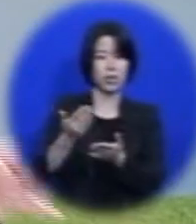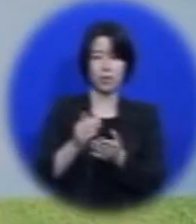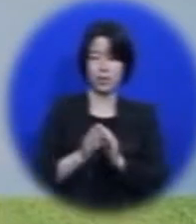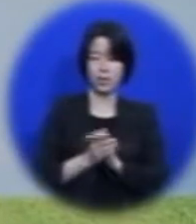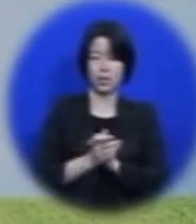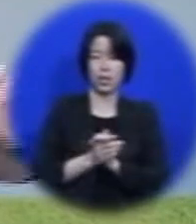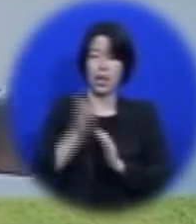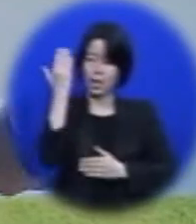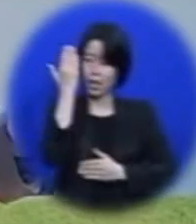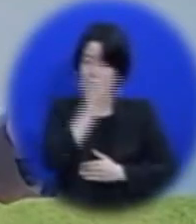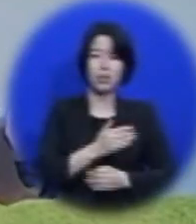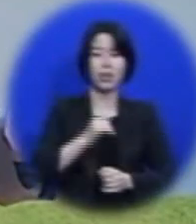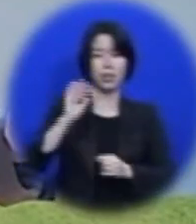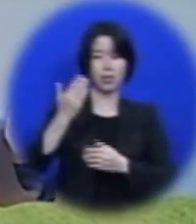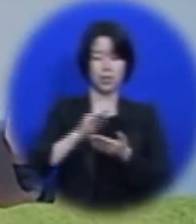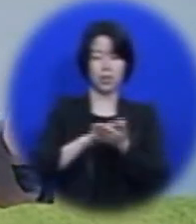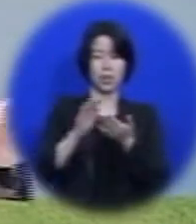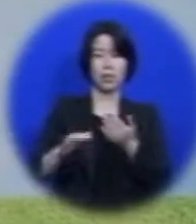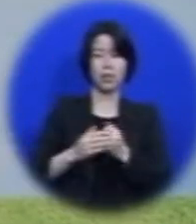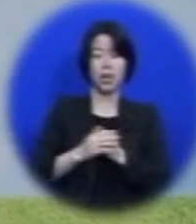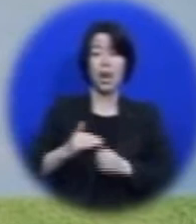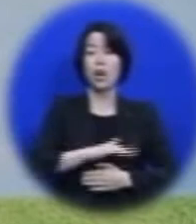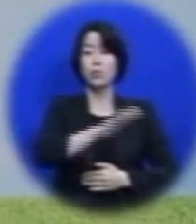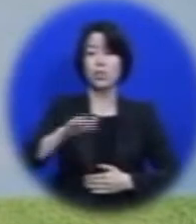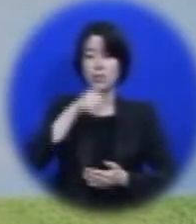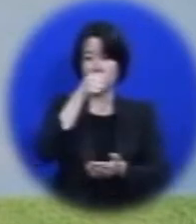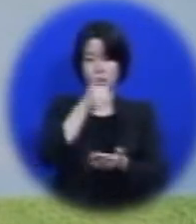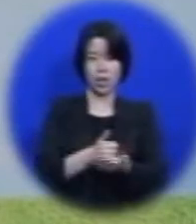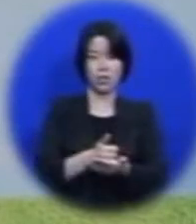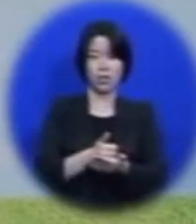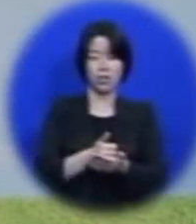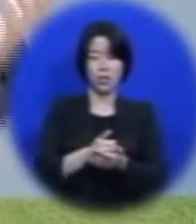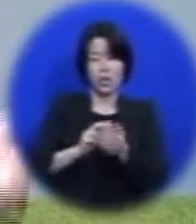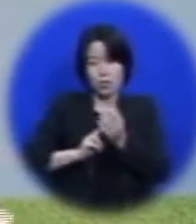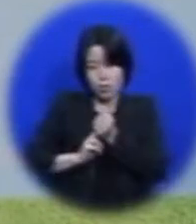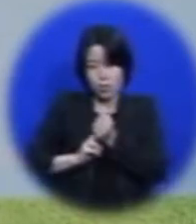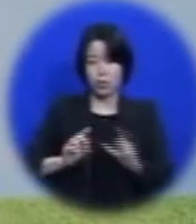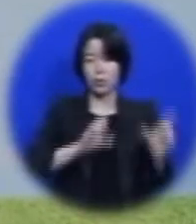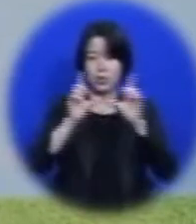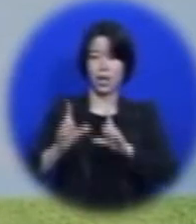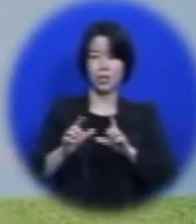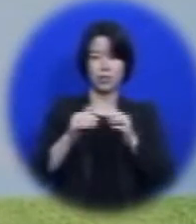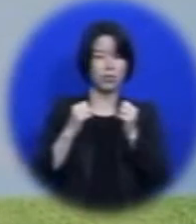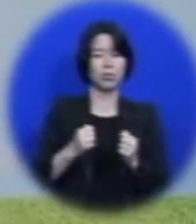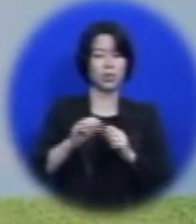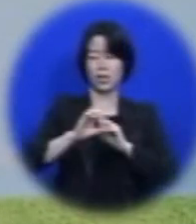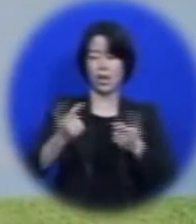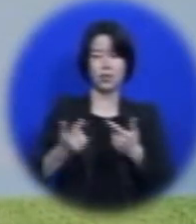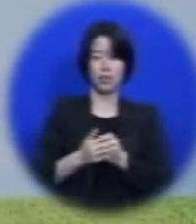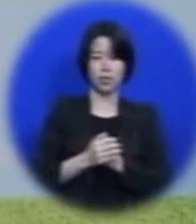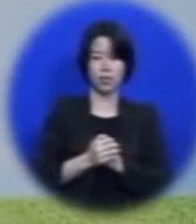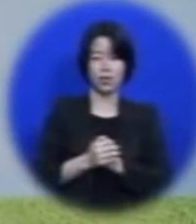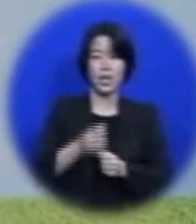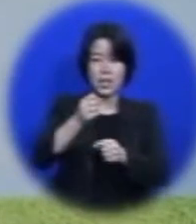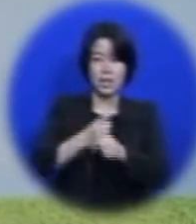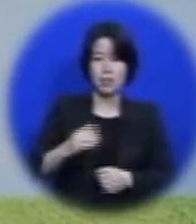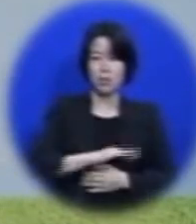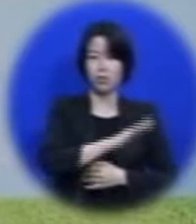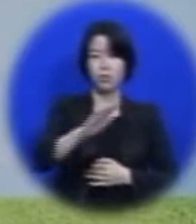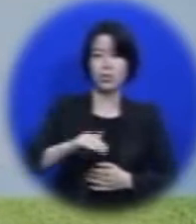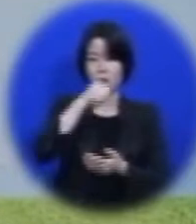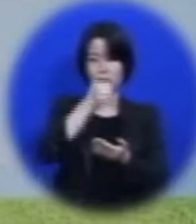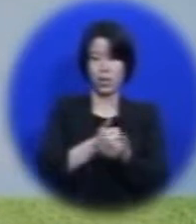거예요. 깨끗해진 거예요. 우리는 죄를 숨기고 사는 존재가 아닙니다. 이미 우리의